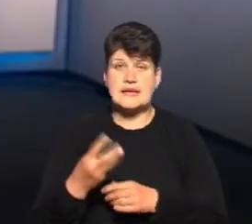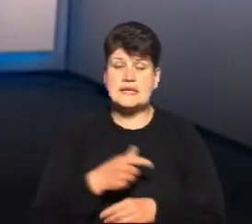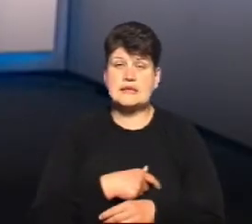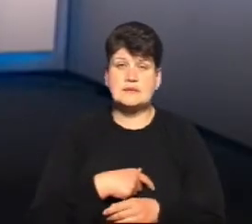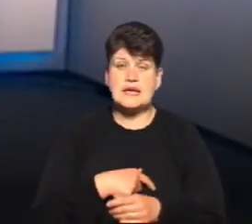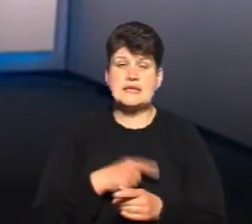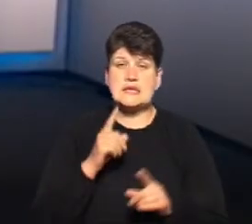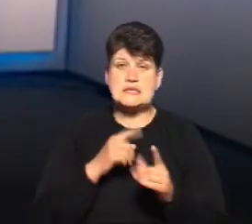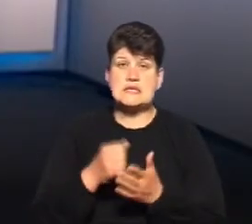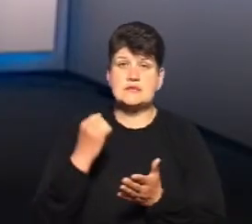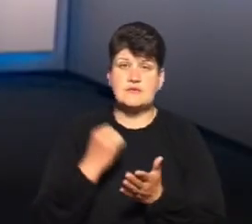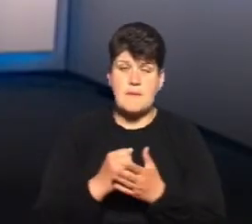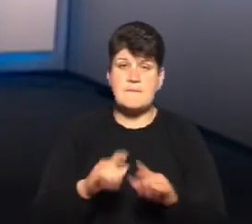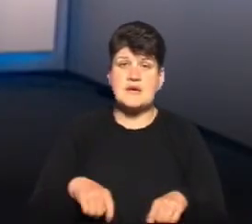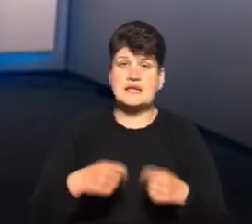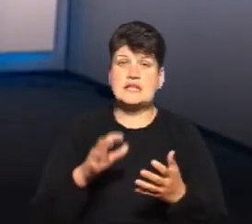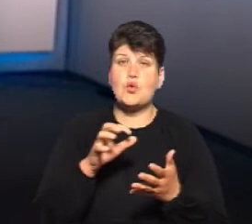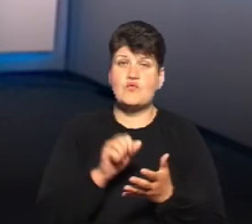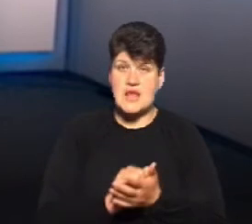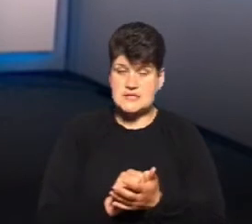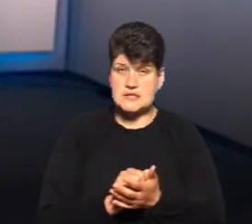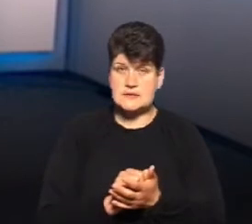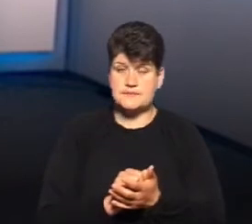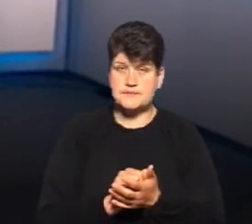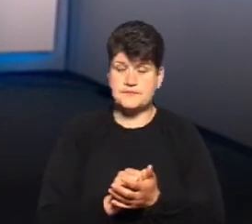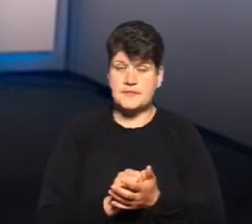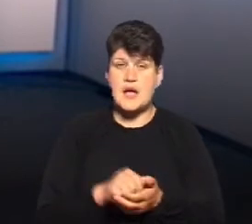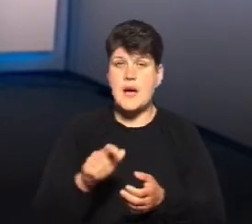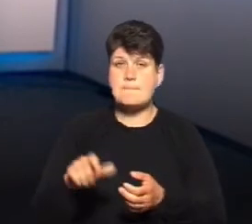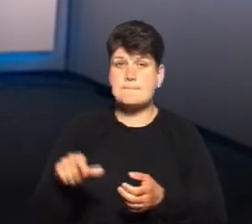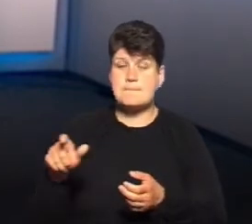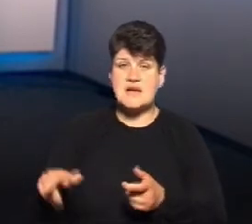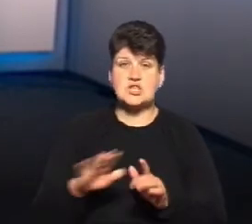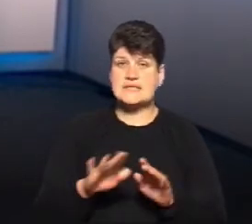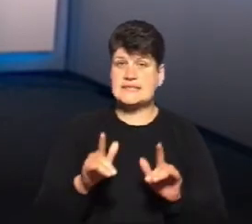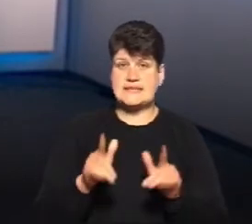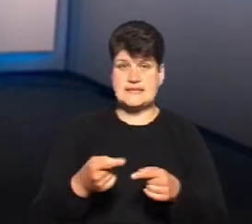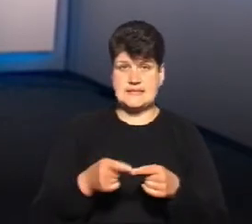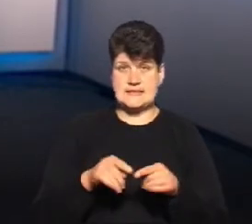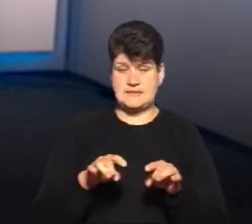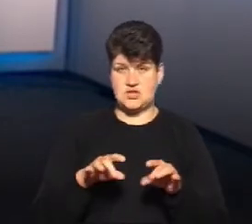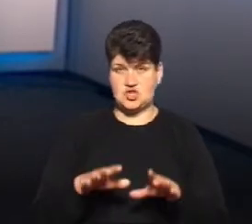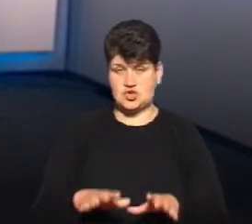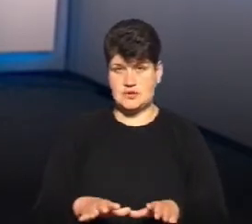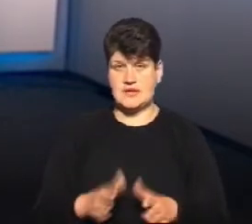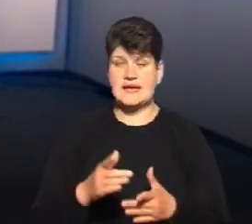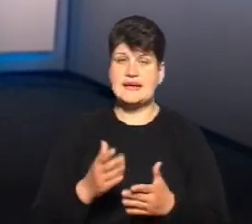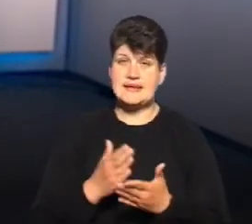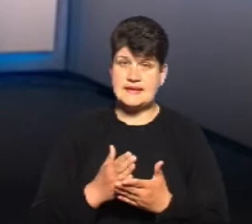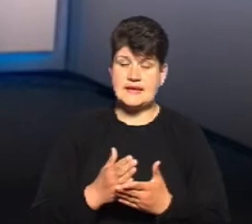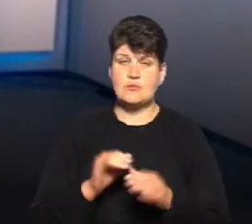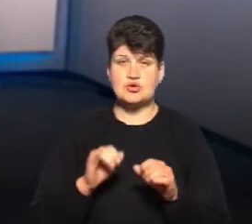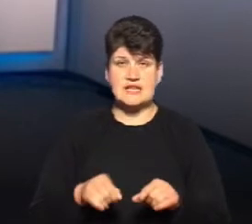там у власність, а мешканці не згідні десь з тим рішенням депутатів, чи є можливість це рішення якось відкликати? З